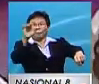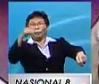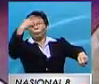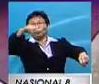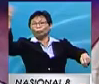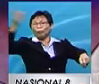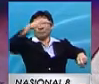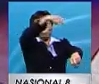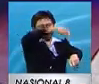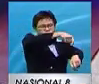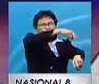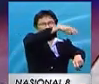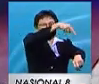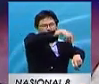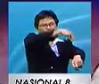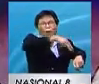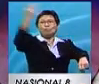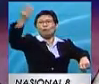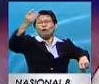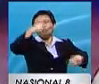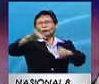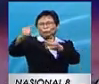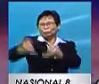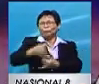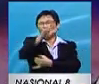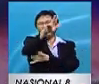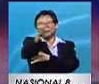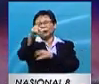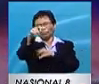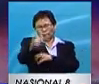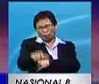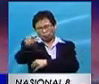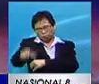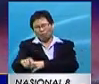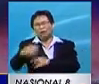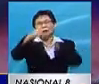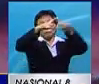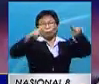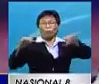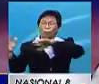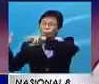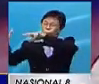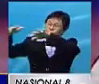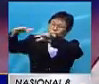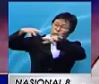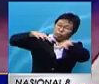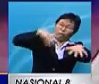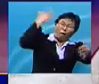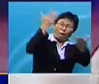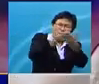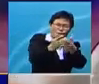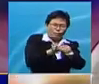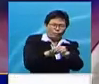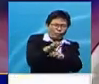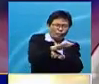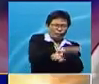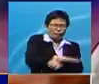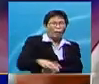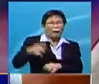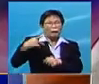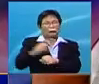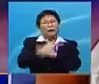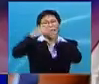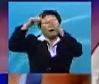amanat. Kita telah menjemput lebih 3000 orang dan alhamdulillah dewan sedang dipenuhi hampir-hampir penuh. Kita harap malam